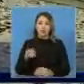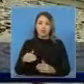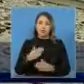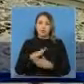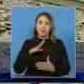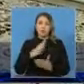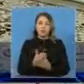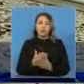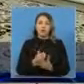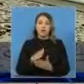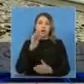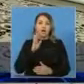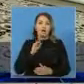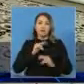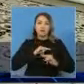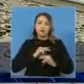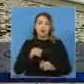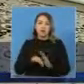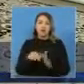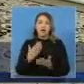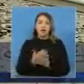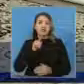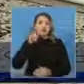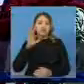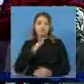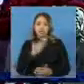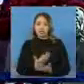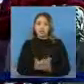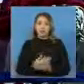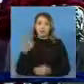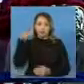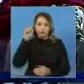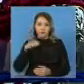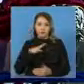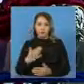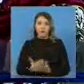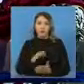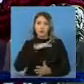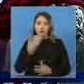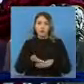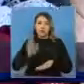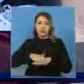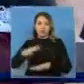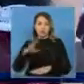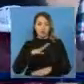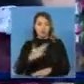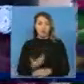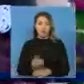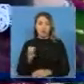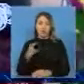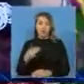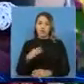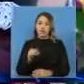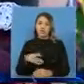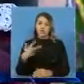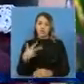болып, қаршадай қыз еңбекке ерте араласты. Жастық шағы сұрапыл соғыспен тұспа-тұс келіп, көп қиындық көрді. Жары Оразғали екеуі